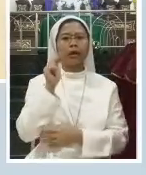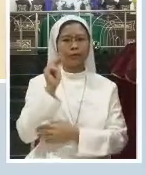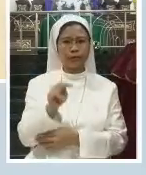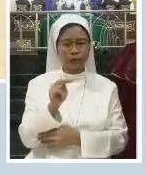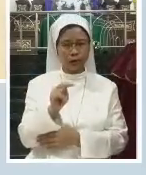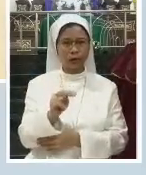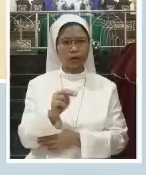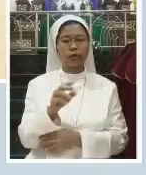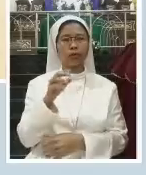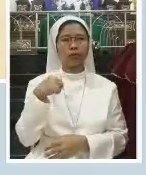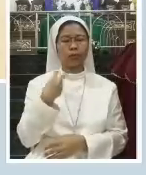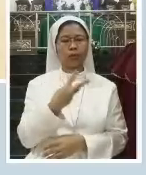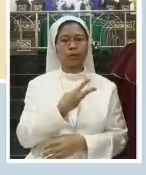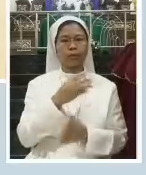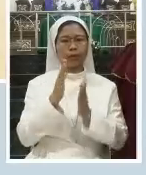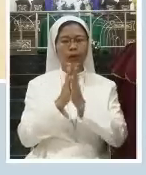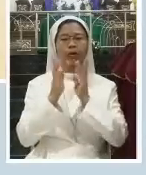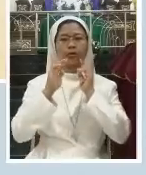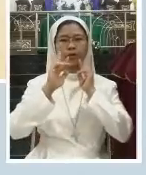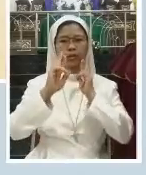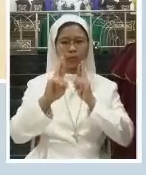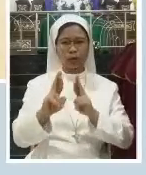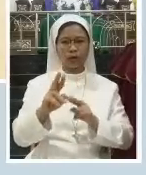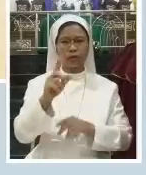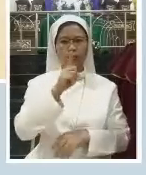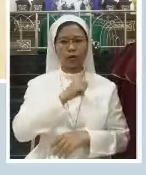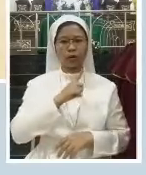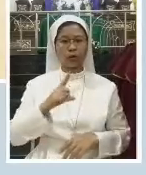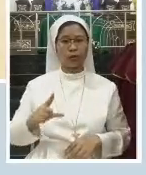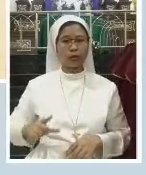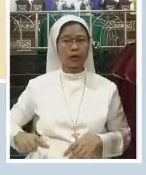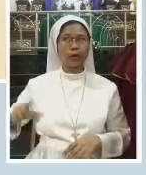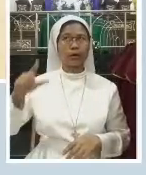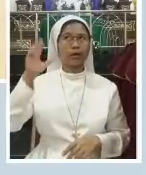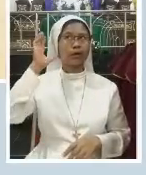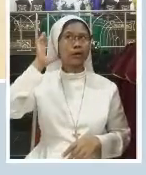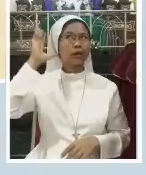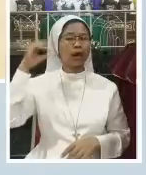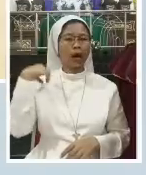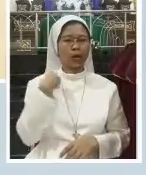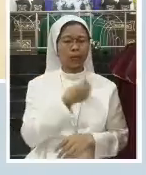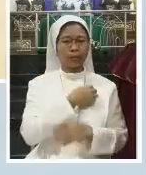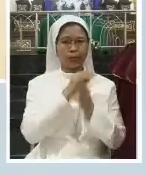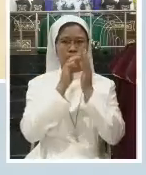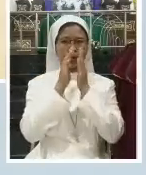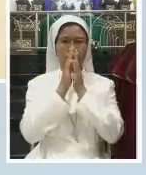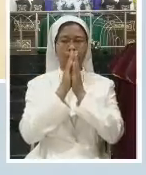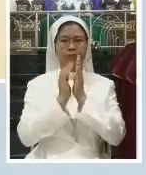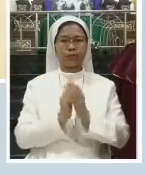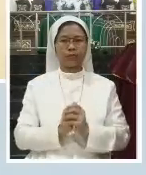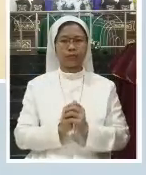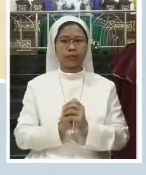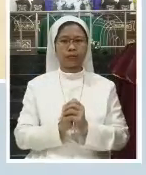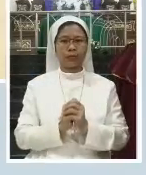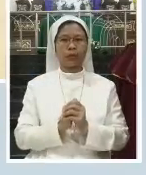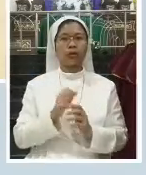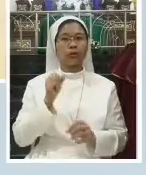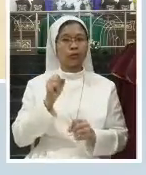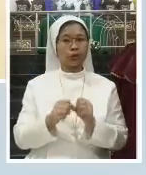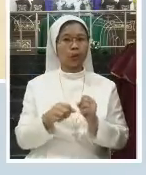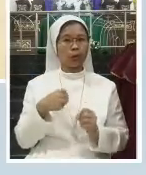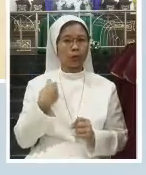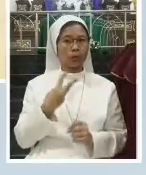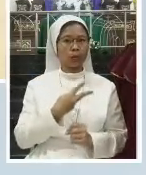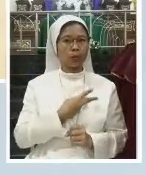Diyos, ipamibi niya to sa kagurangnan. Kagurangnan inanyuga ang samong pamibi. Tanganing magbago niya to